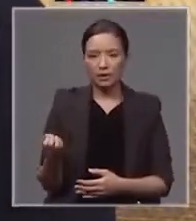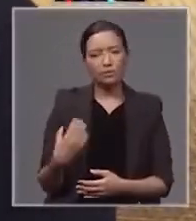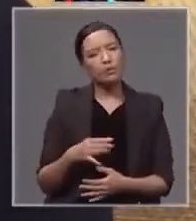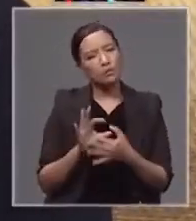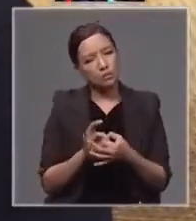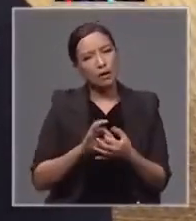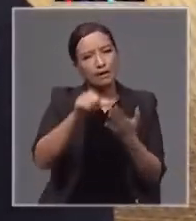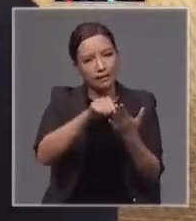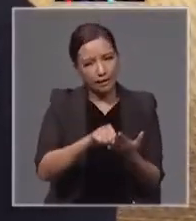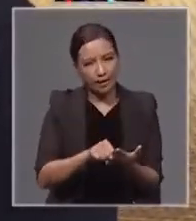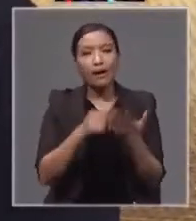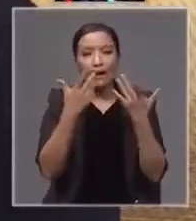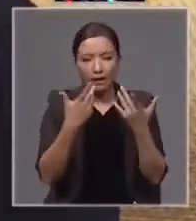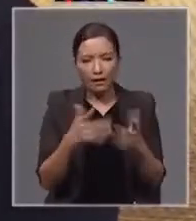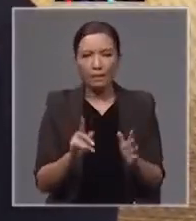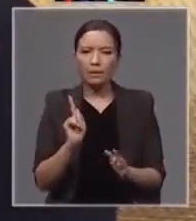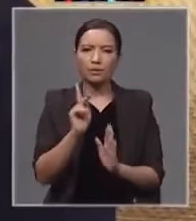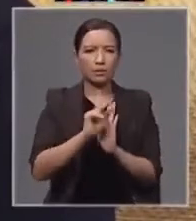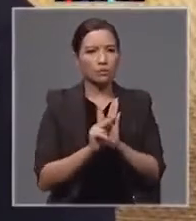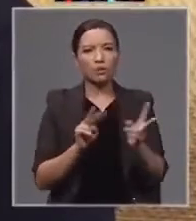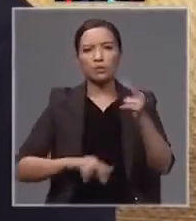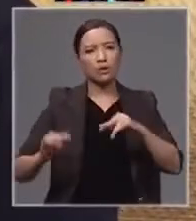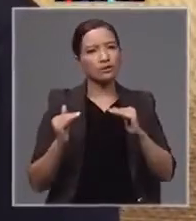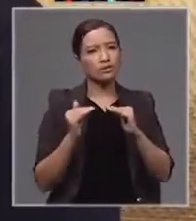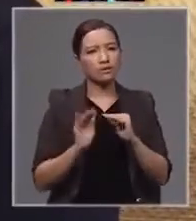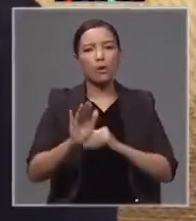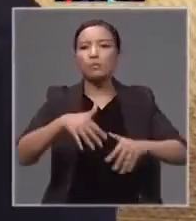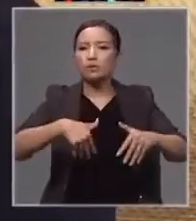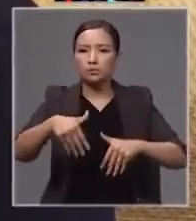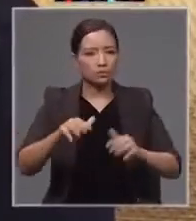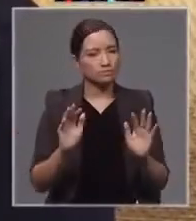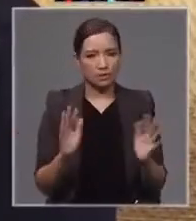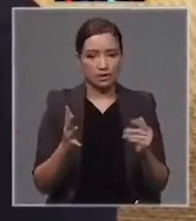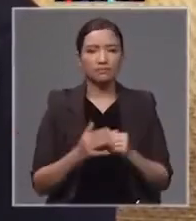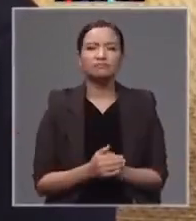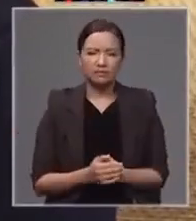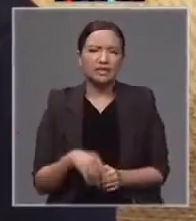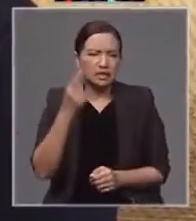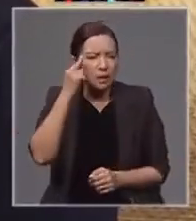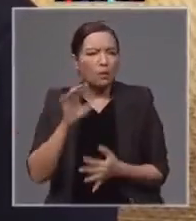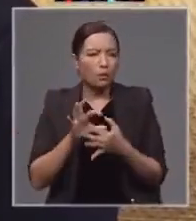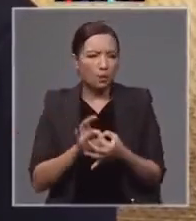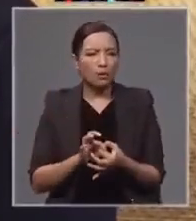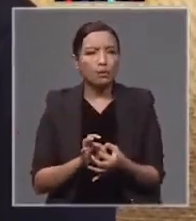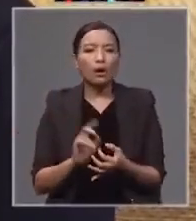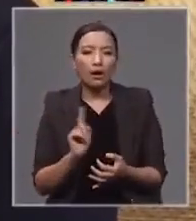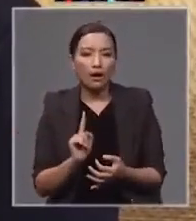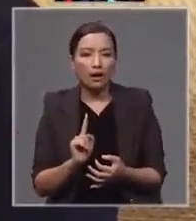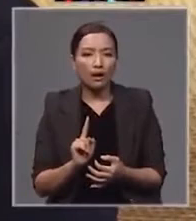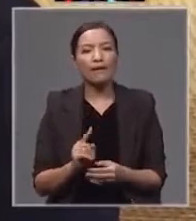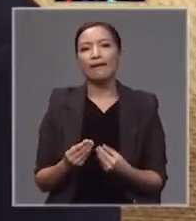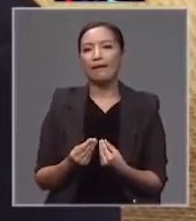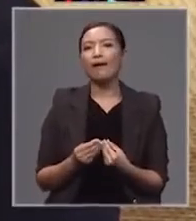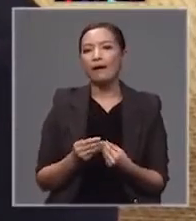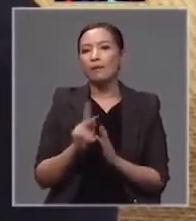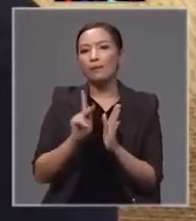ก้แล้วมันจะกลายเป็นกฎหมายที่อาจจะไม่คุ้มครองสิทธิประชาชนมันจะกลายเป็นกฎหมายที่ให้น้ำหนักไปทางผู้ให้บริการ